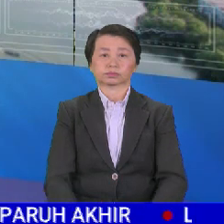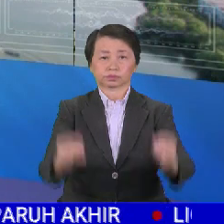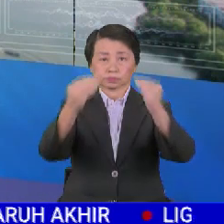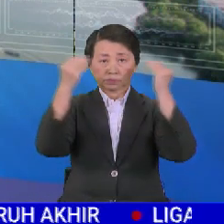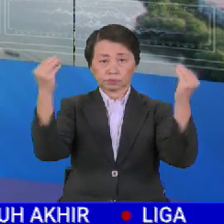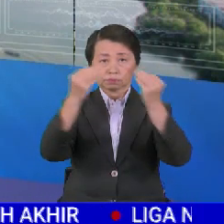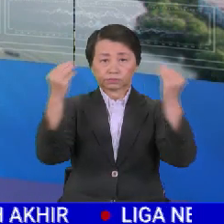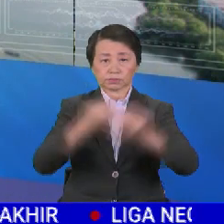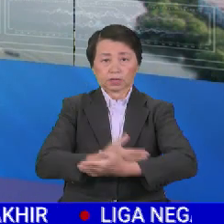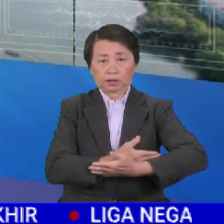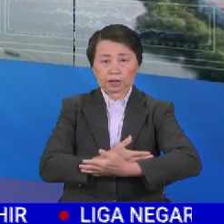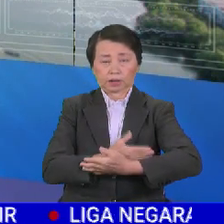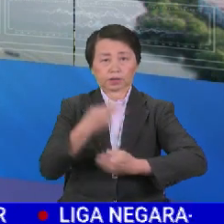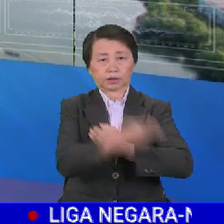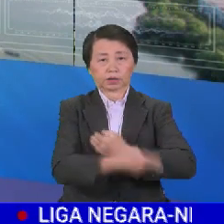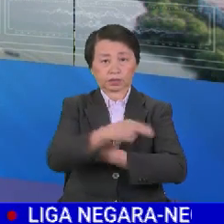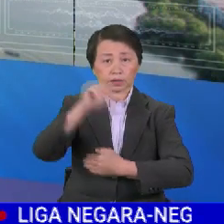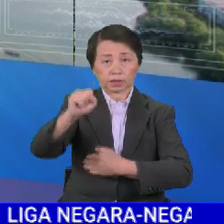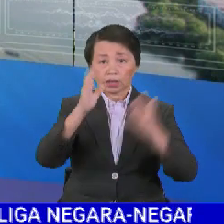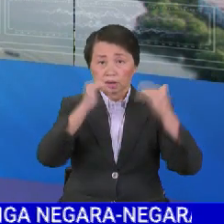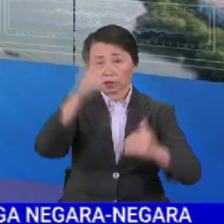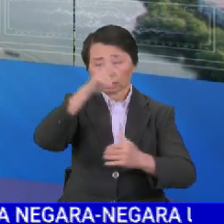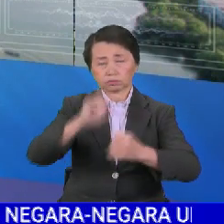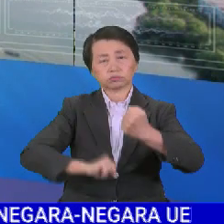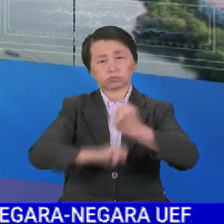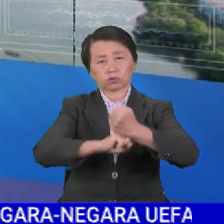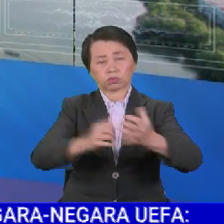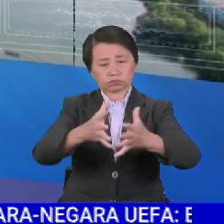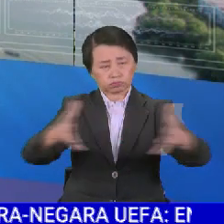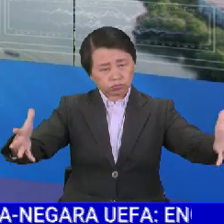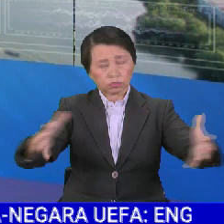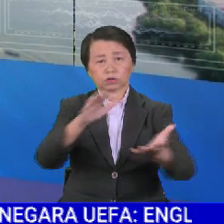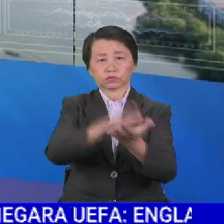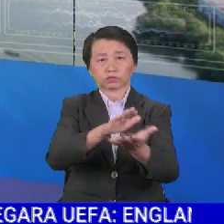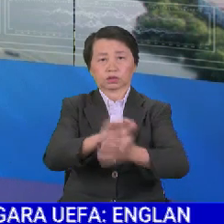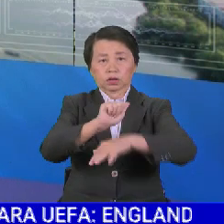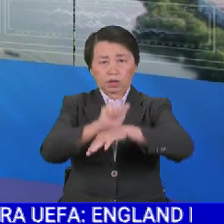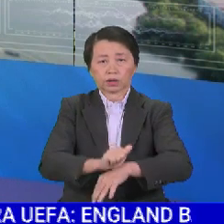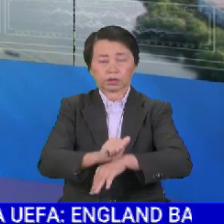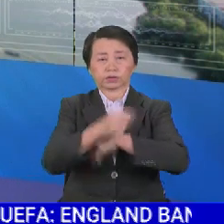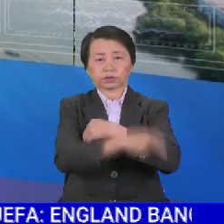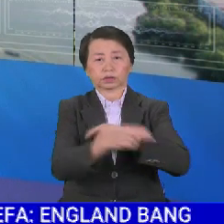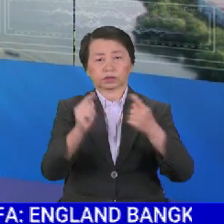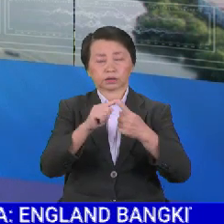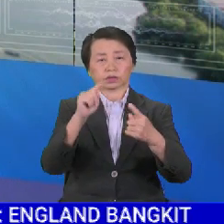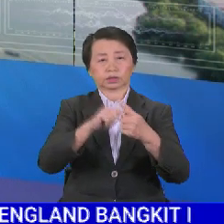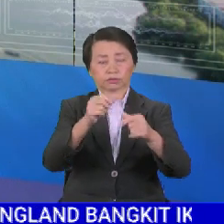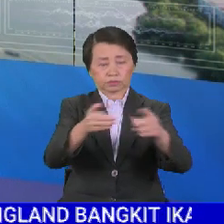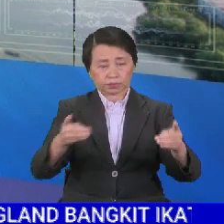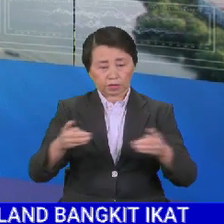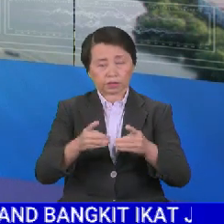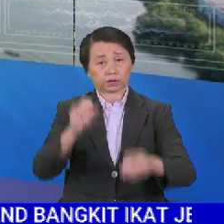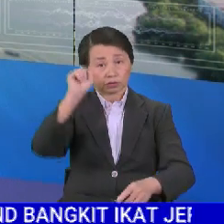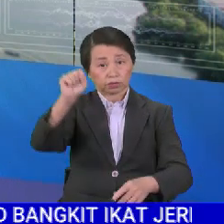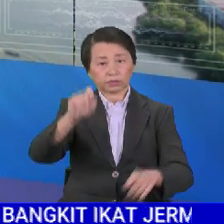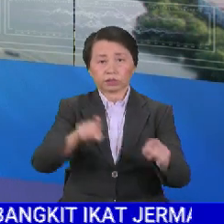Majlis Hal Ehwal Anak Negeri Sabah berharap kerajaan negeri menyokong usaha memperluas sekolah adat anak negeri ke setiap daerah di Sabah.